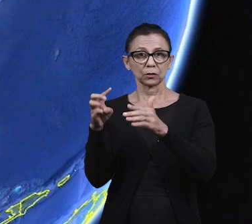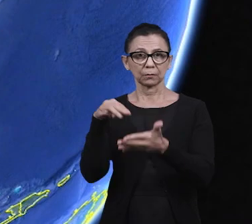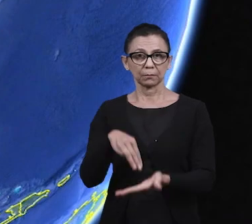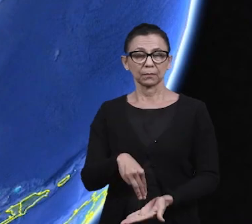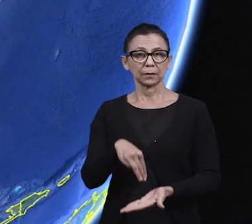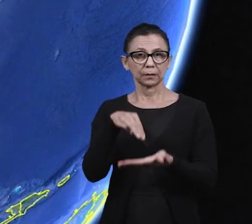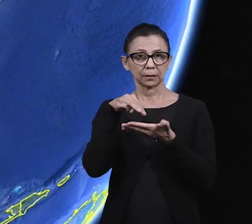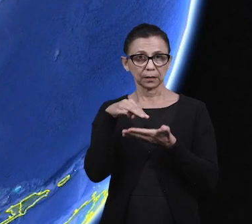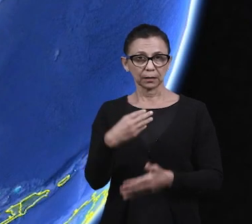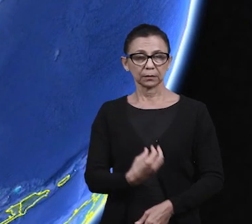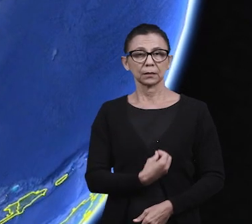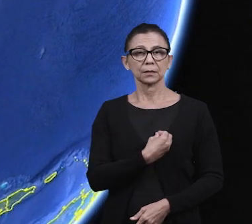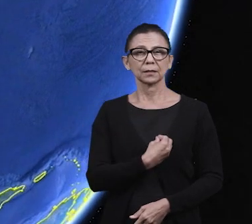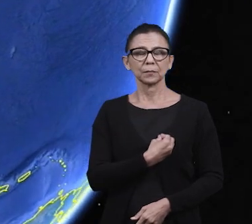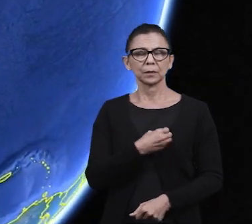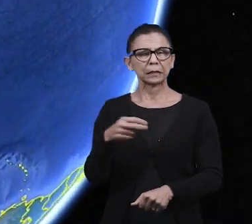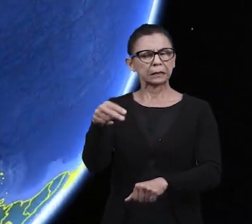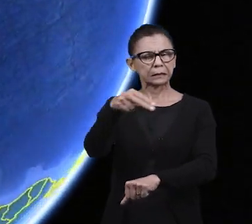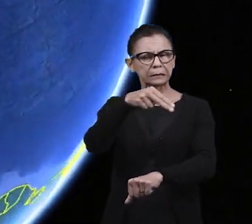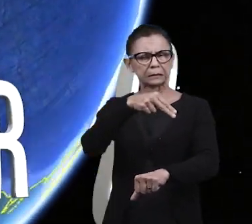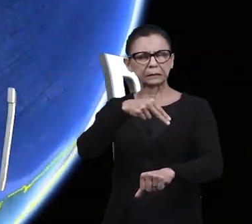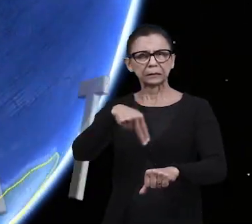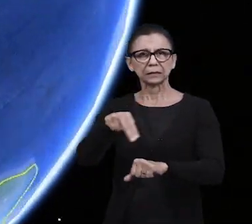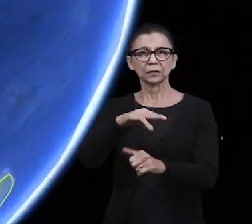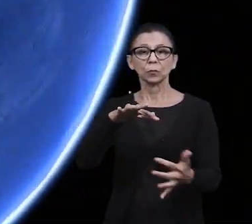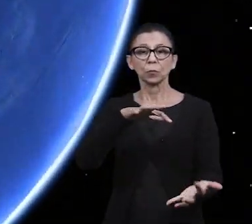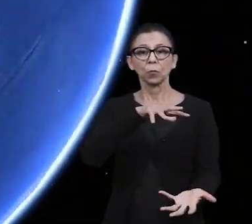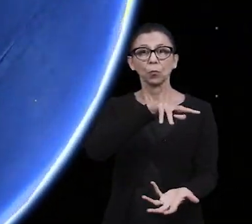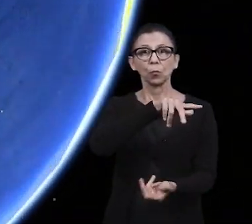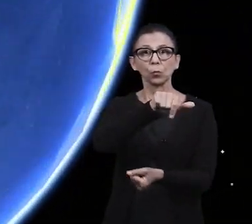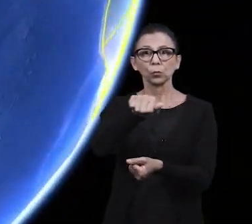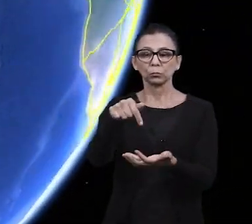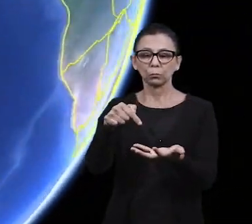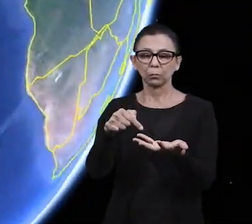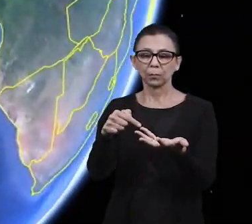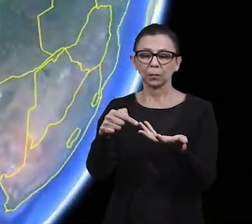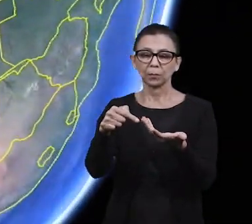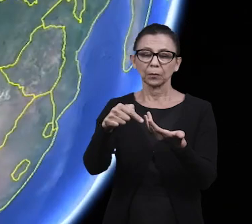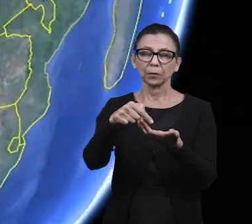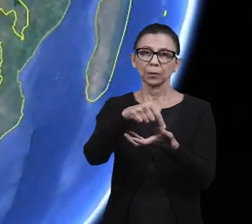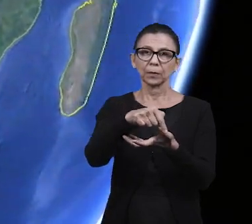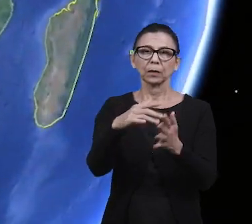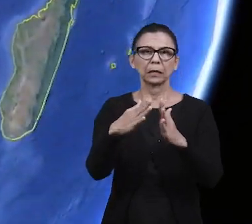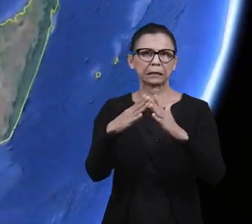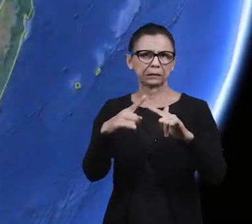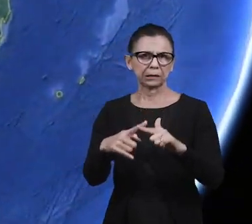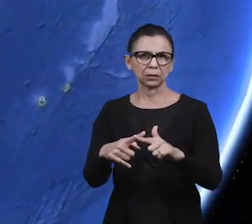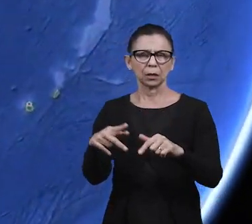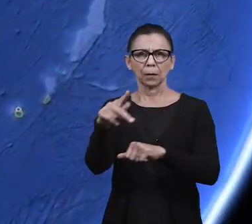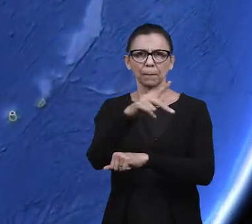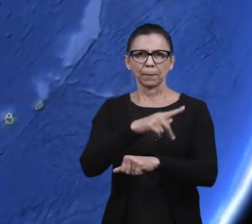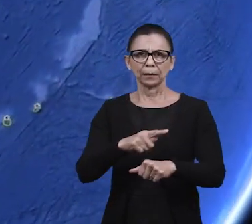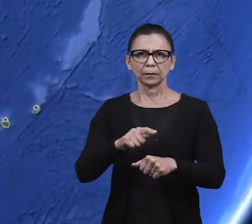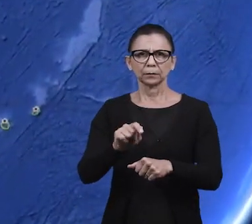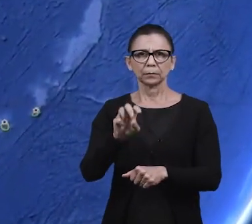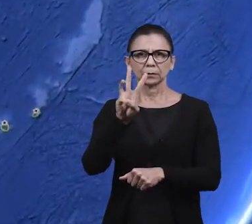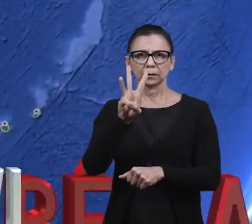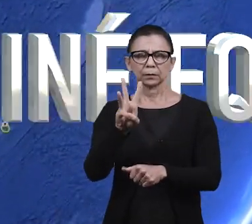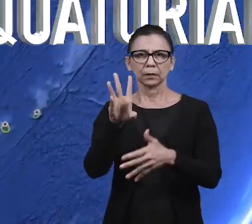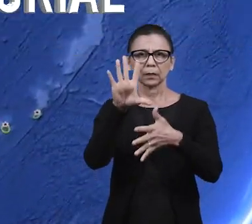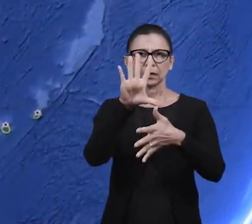l'Église chrétienne Maranatha est présente dans des nations de tous les continents de la planète. Les églises des pays dans les trois